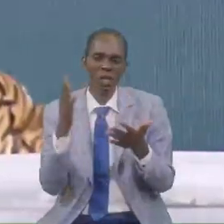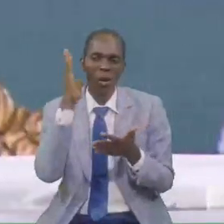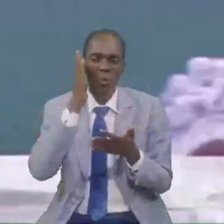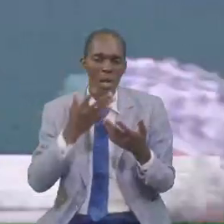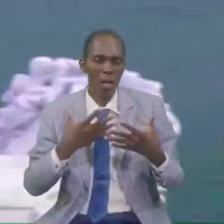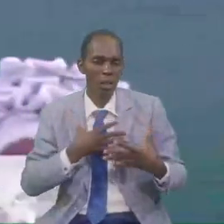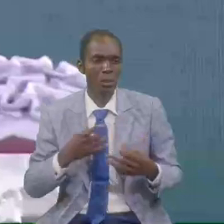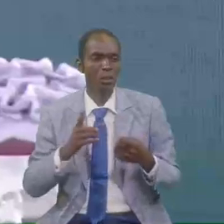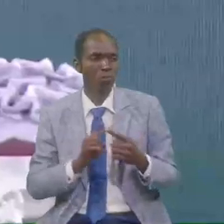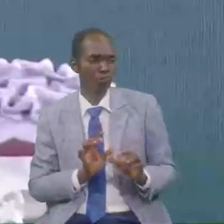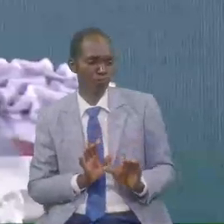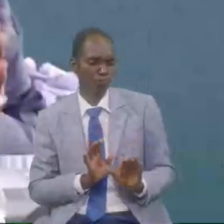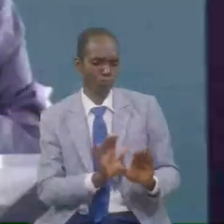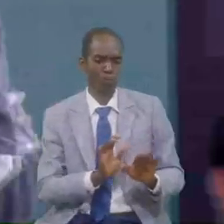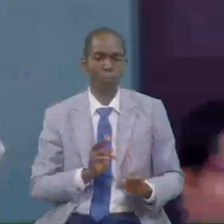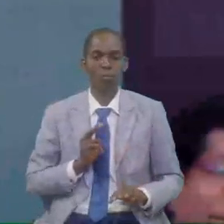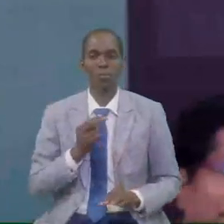Et certains vont vouloir nous pousser.